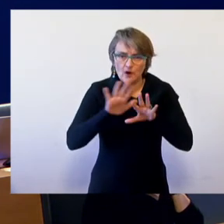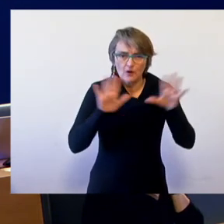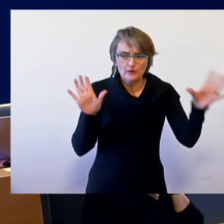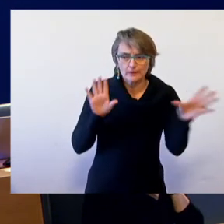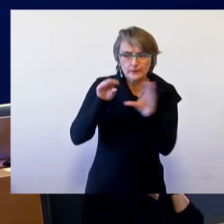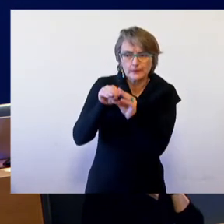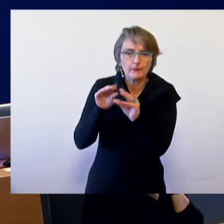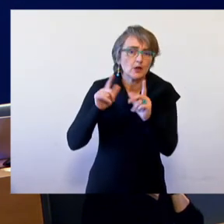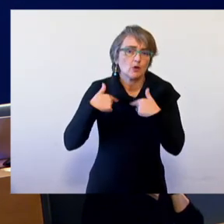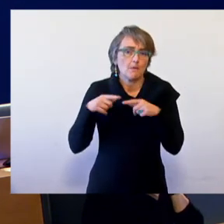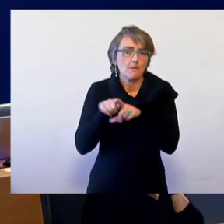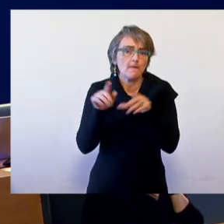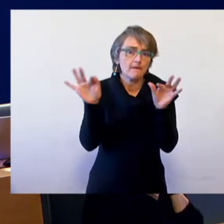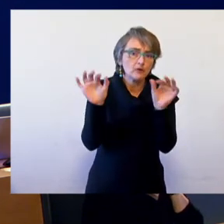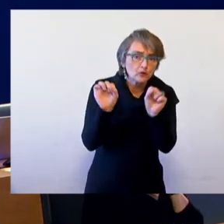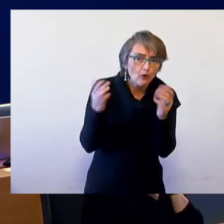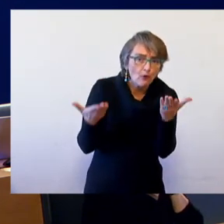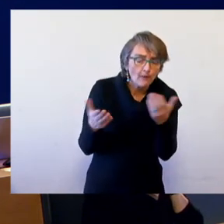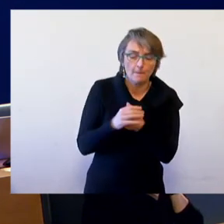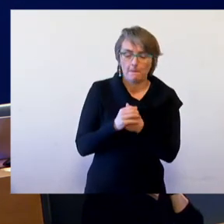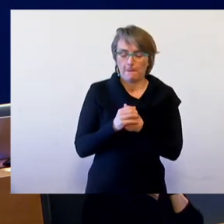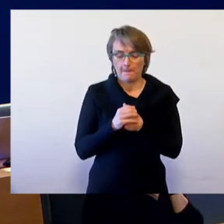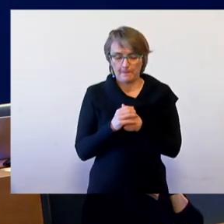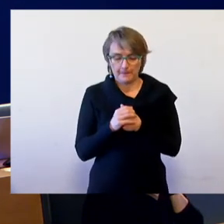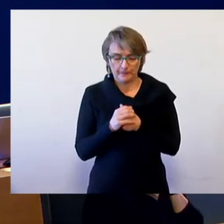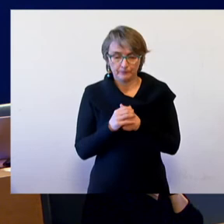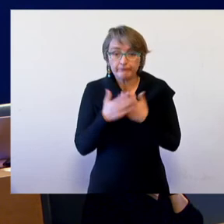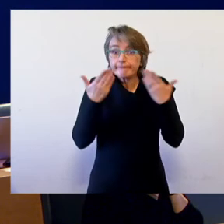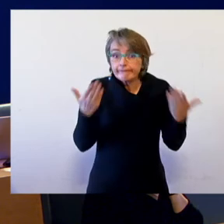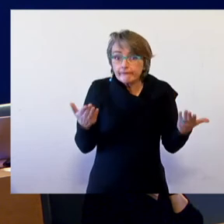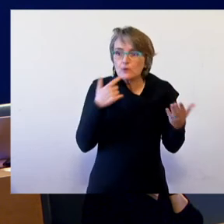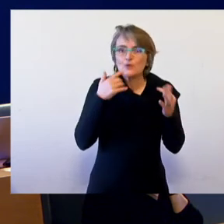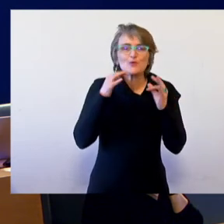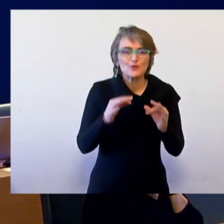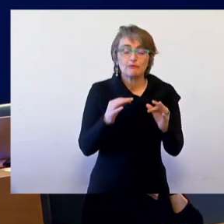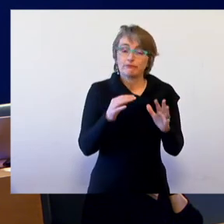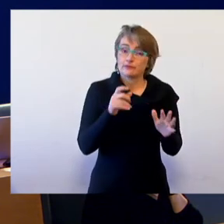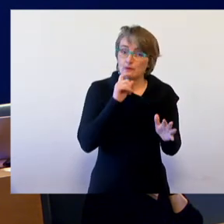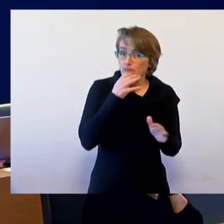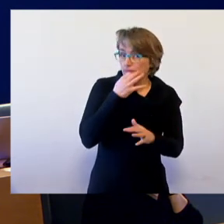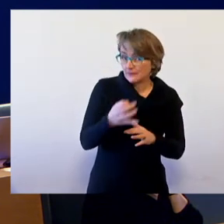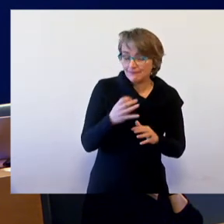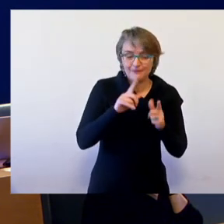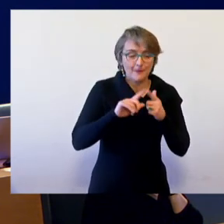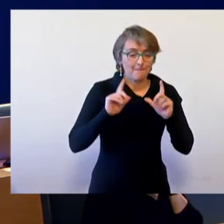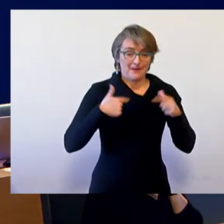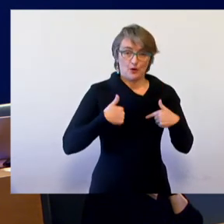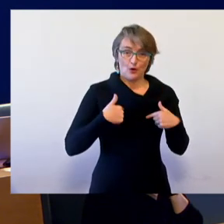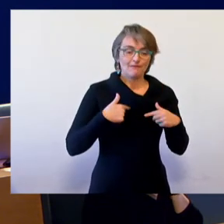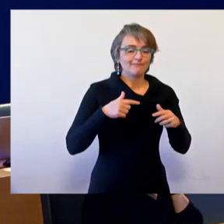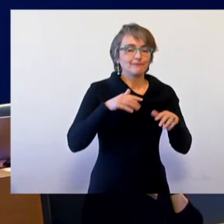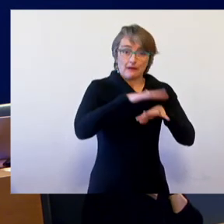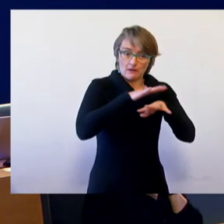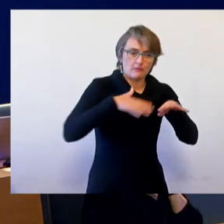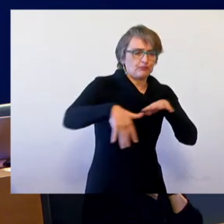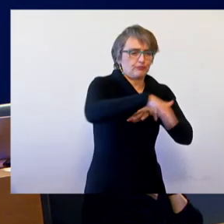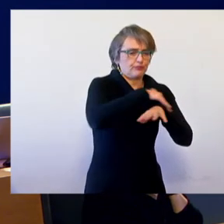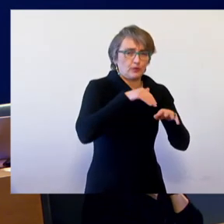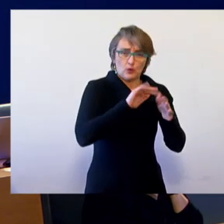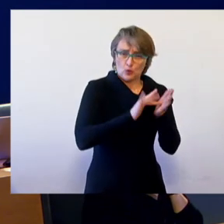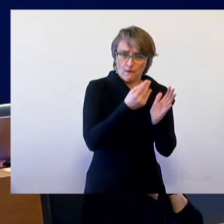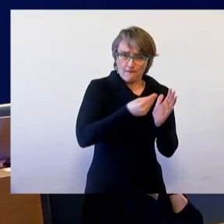De prendre en compte dans les mêmes conditions, c'est-à-dire une fois que tous les enfants du secteur sont inscrits en priorité dans leur école, la poursuite